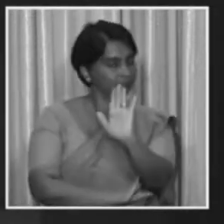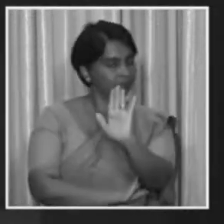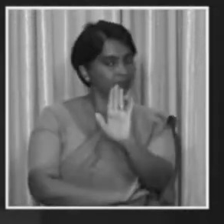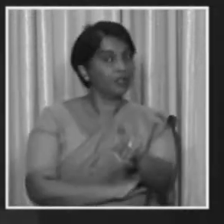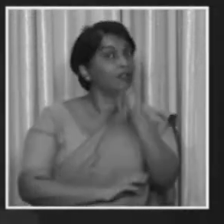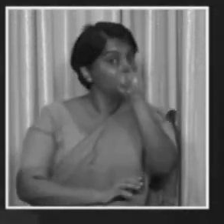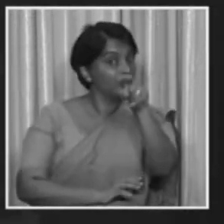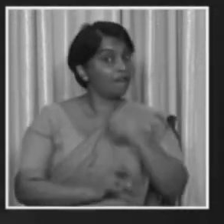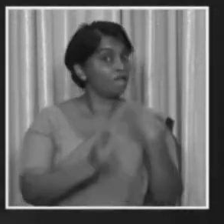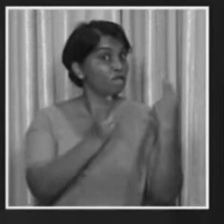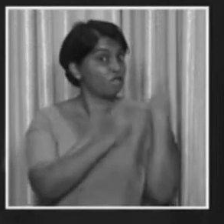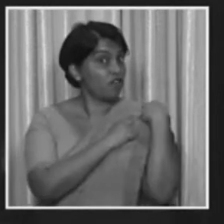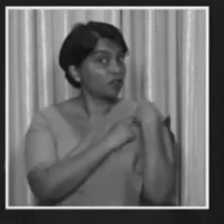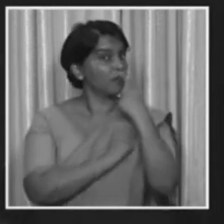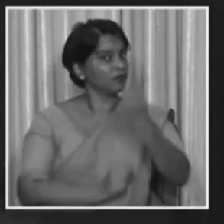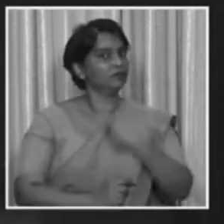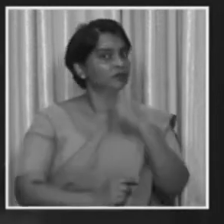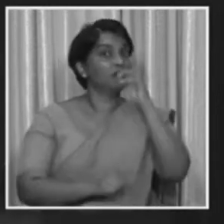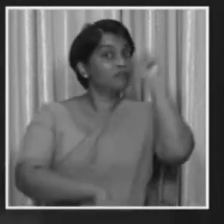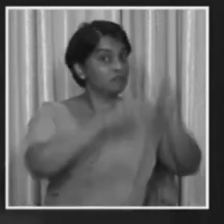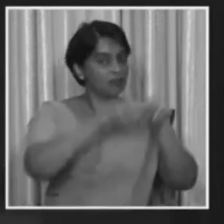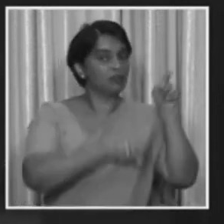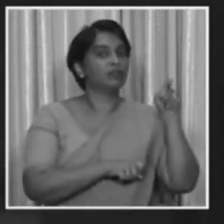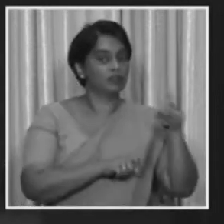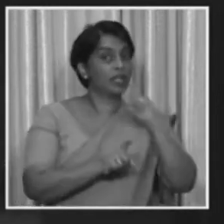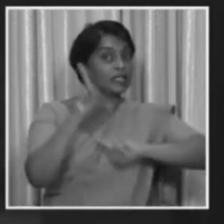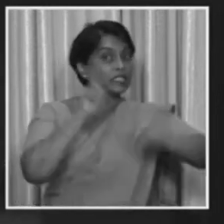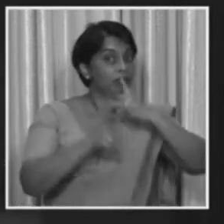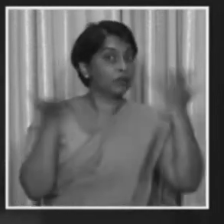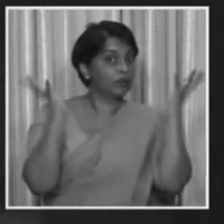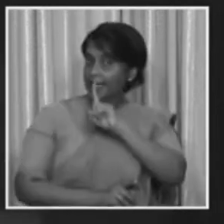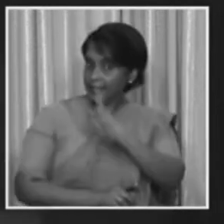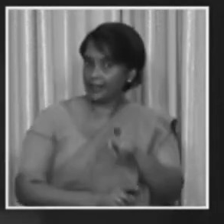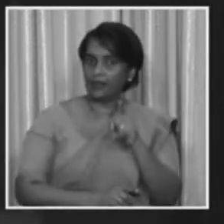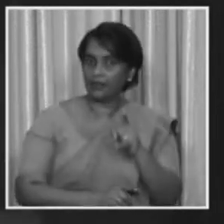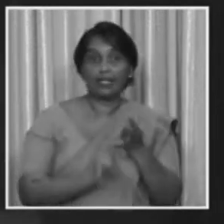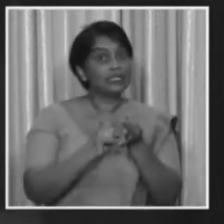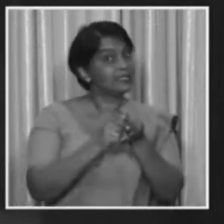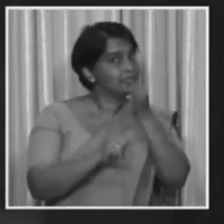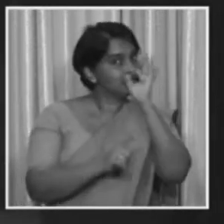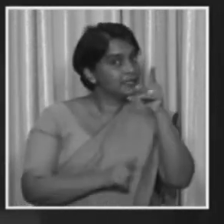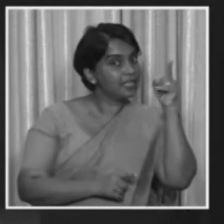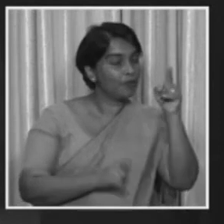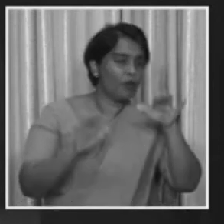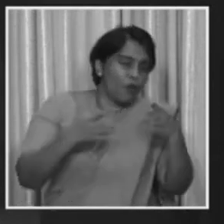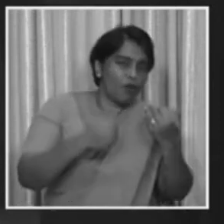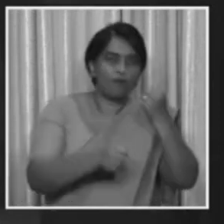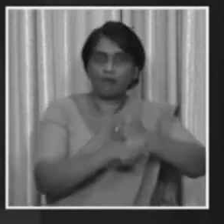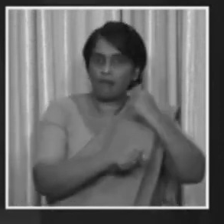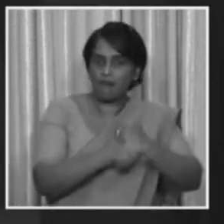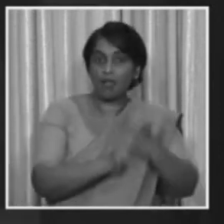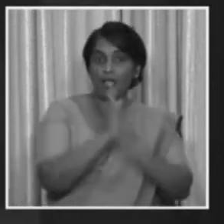තියෙනවා. ඔබතුමා වගකීමෙන් කියන්නට ඕනේ නිලධාරින්ට ඒ රැස්වීම කැඳෙව්වම එන්න කියලා. ජනාධිපති රයාගේ හෝ ආණ්ඩුවේ